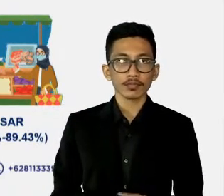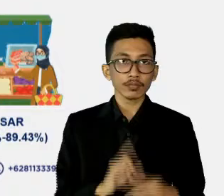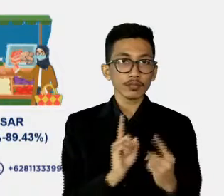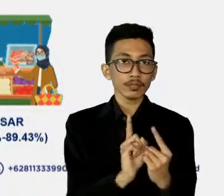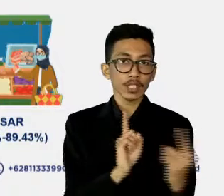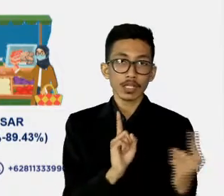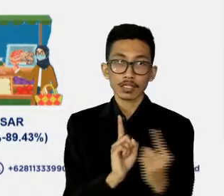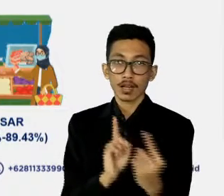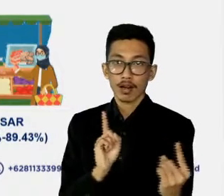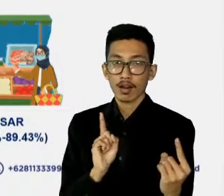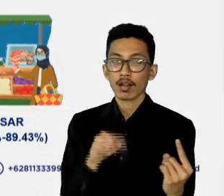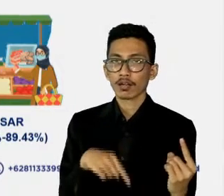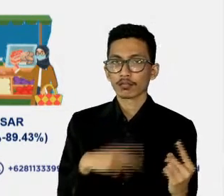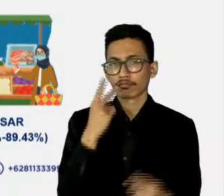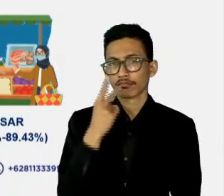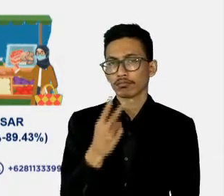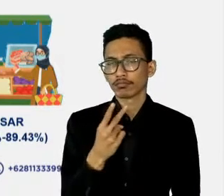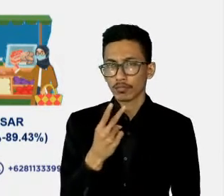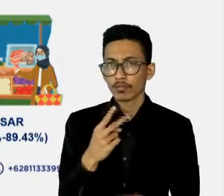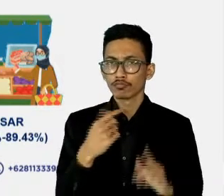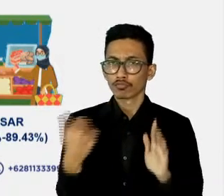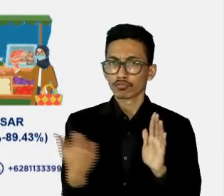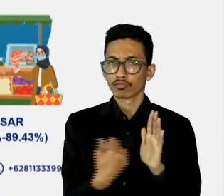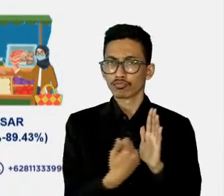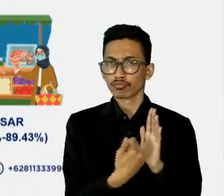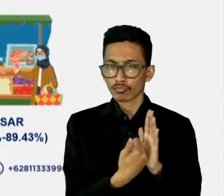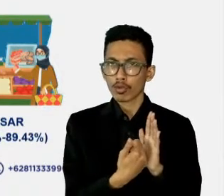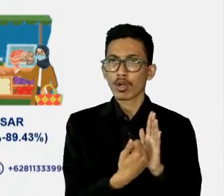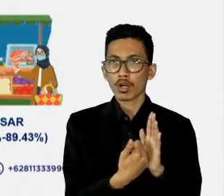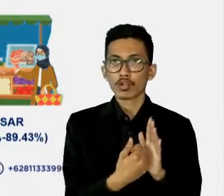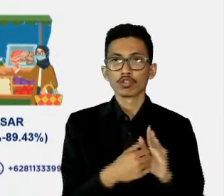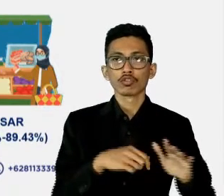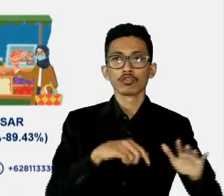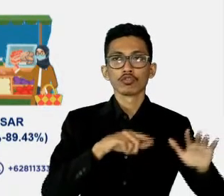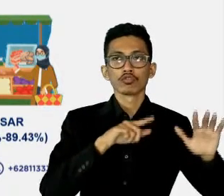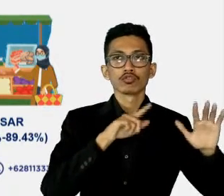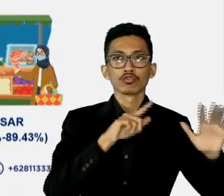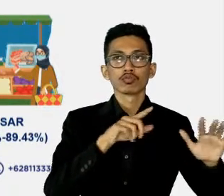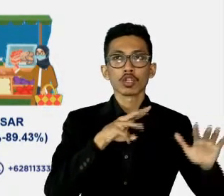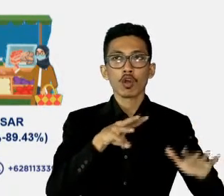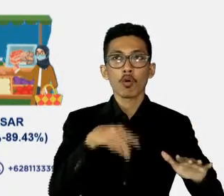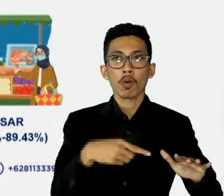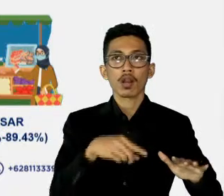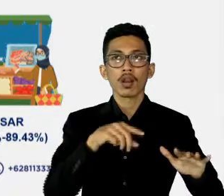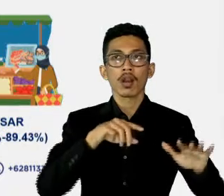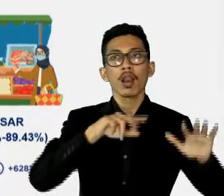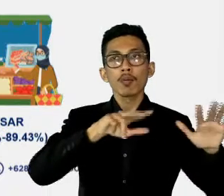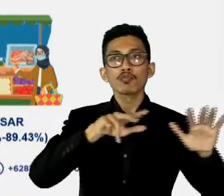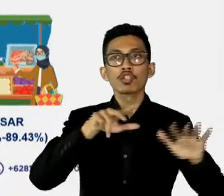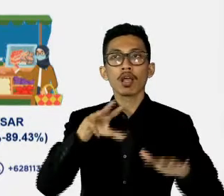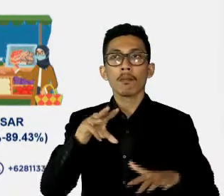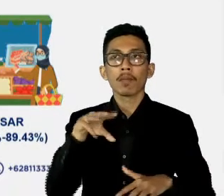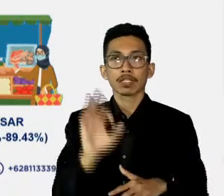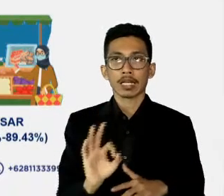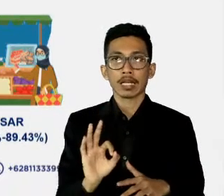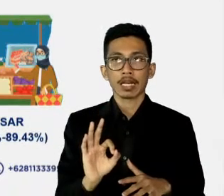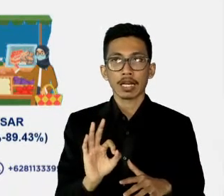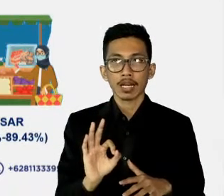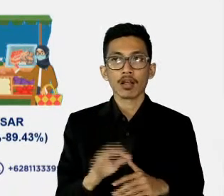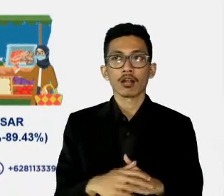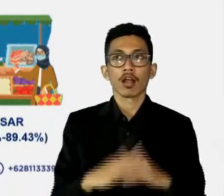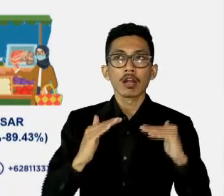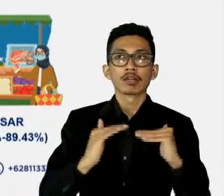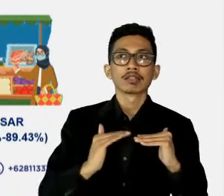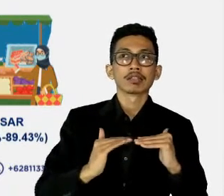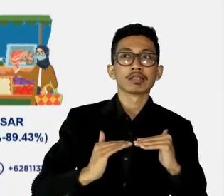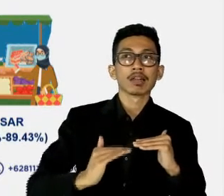kita lihat kepatuhannya sempat cakupannya luas 73,88%, kemudian sempat menurun di angka 71,63,